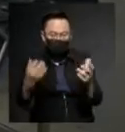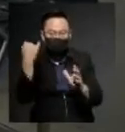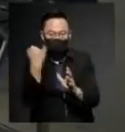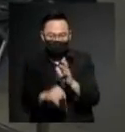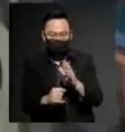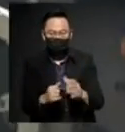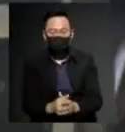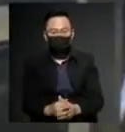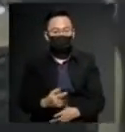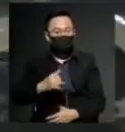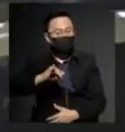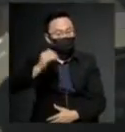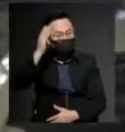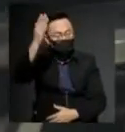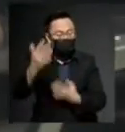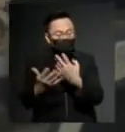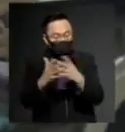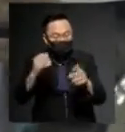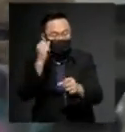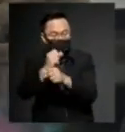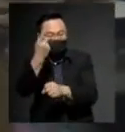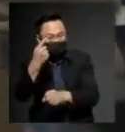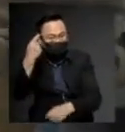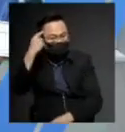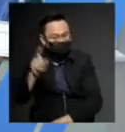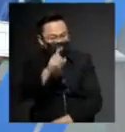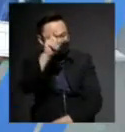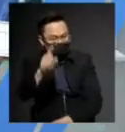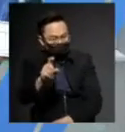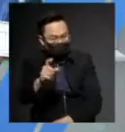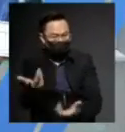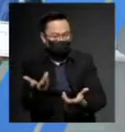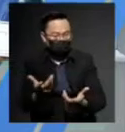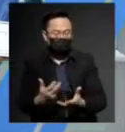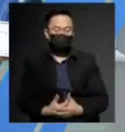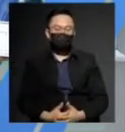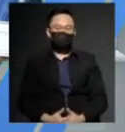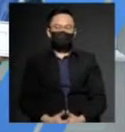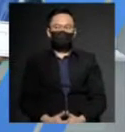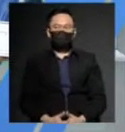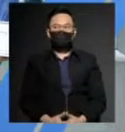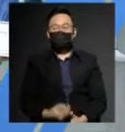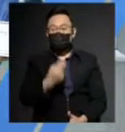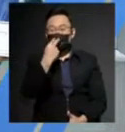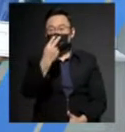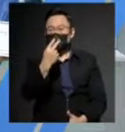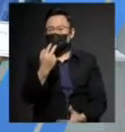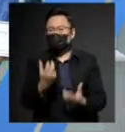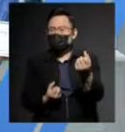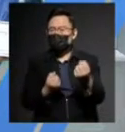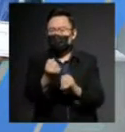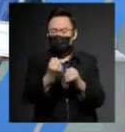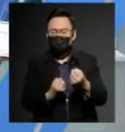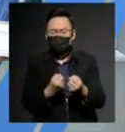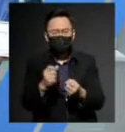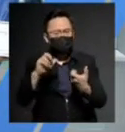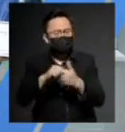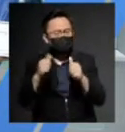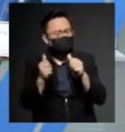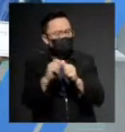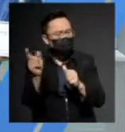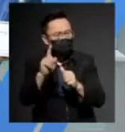แต่เดี๋ยวจะออกมาอารวาททำแบบนี้อีกหรือเปล่าก็ไม่รู้อีก ค่ะ ม าดูเหตุการณ์รถเป็นรอยโดยไม่ทราบสาเหตุ